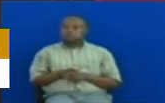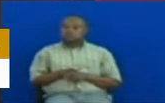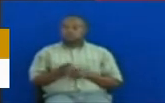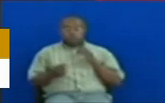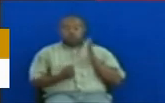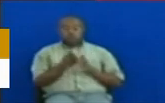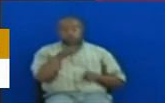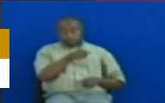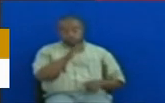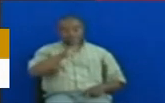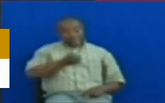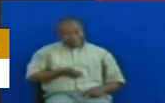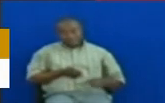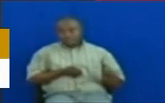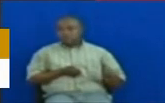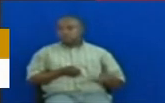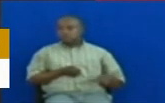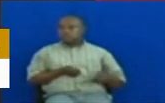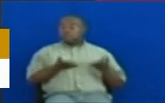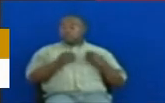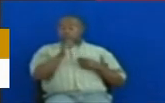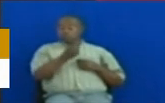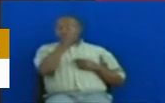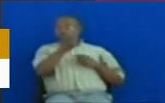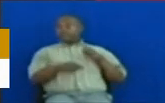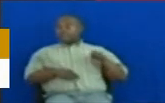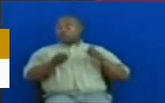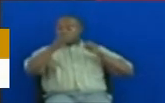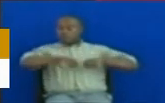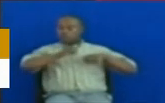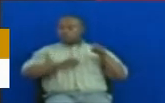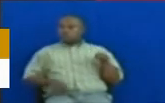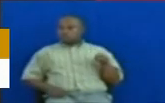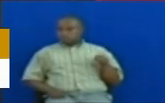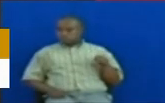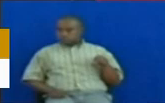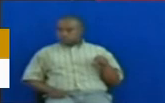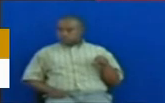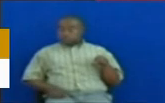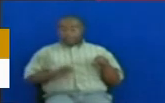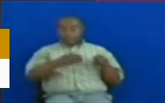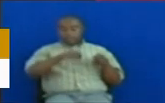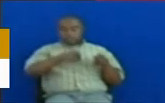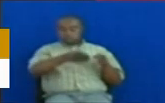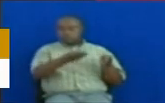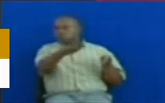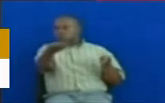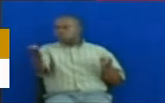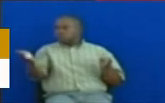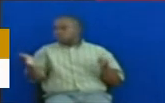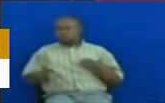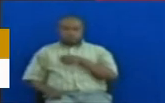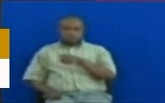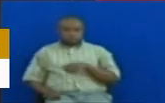kwenye leseni. Sasa tunampa one person hiyo mamlaka ya kutoa hizi leseni. Mheshimiwa